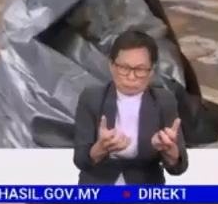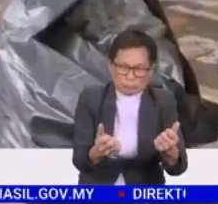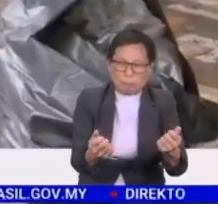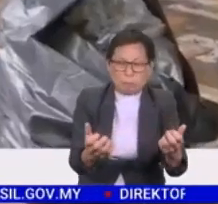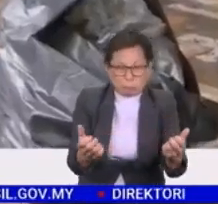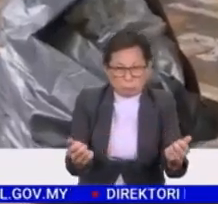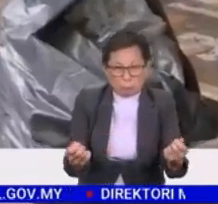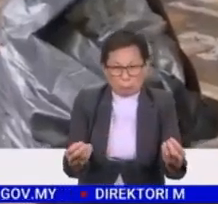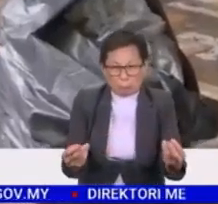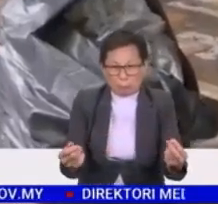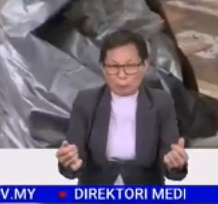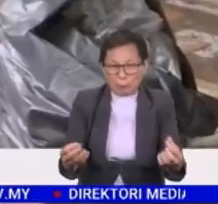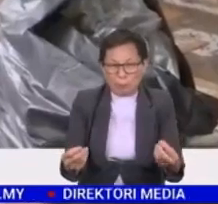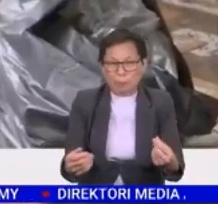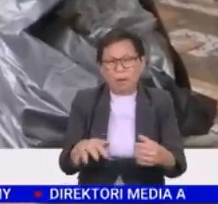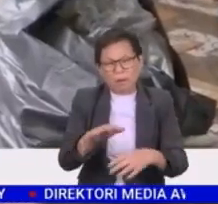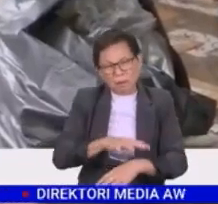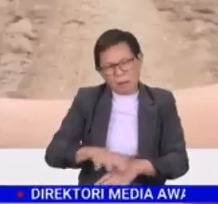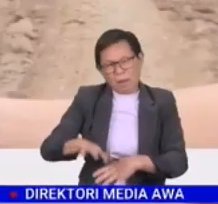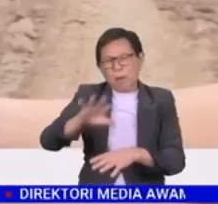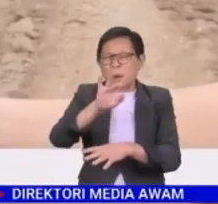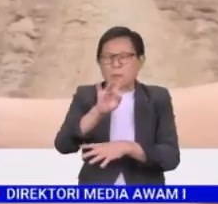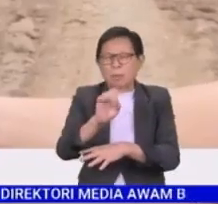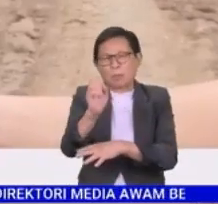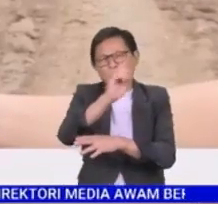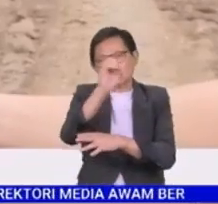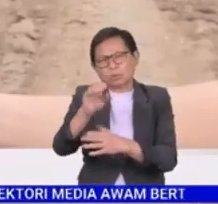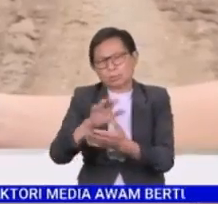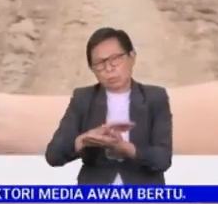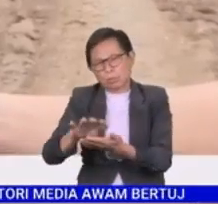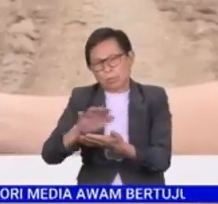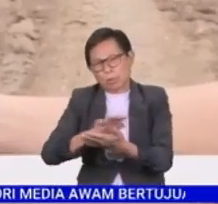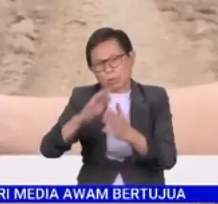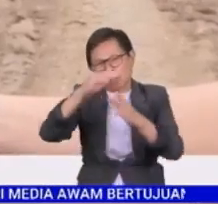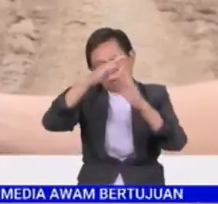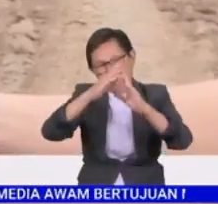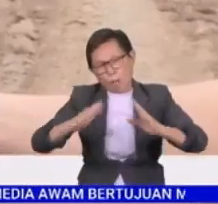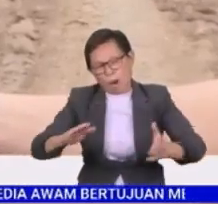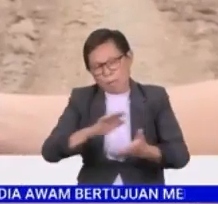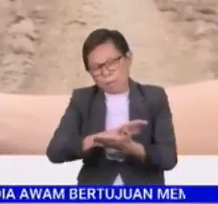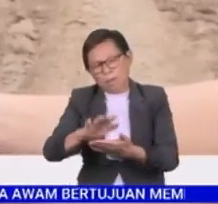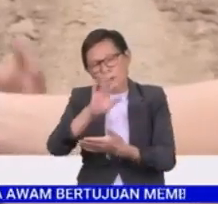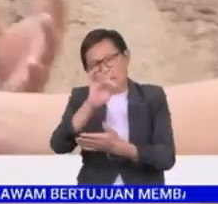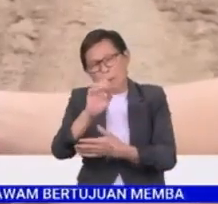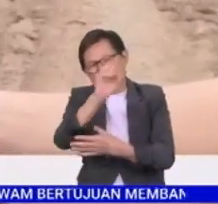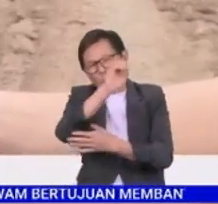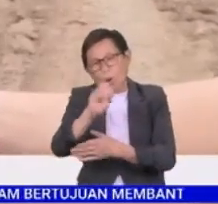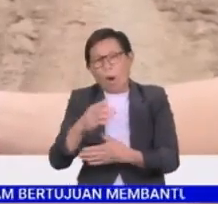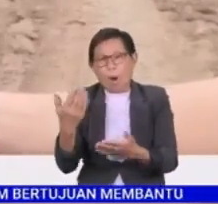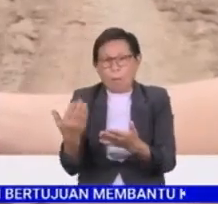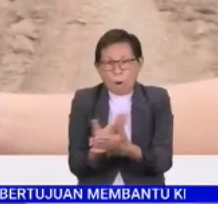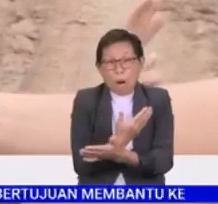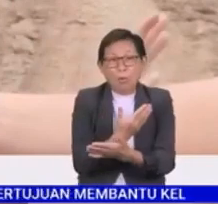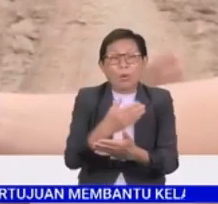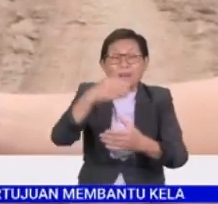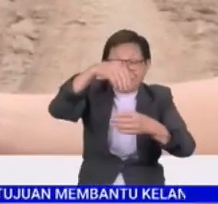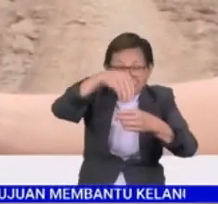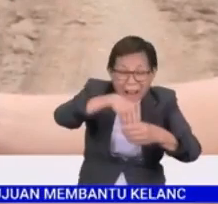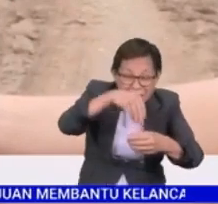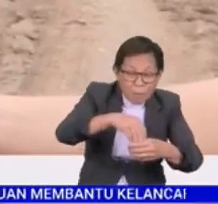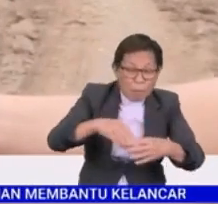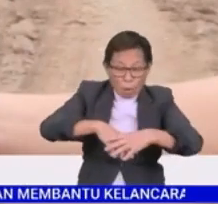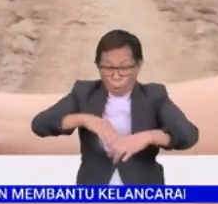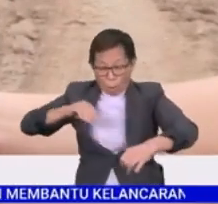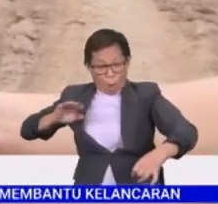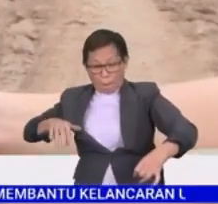dalam 80/100 lah pembersihan rumah itupun baru bagian dalam luar dia